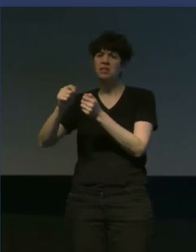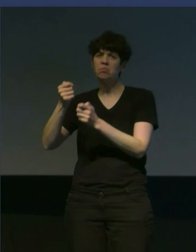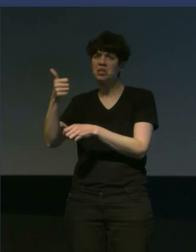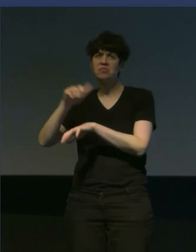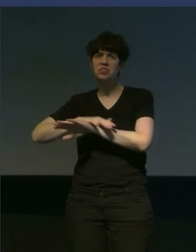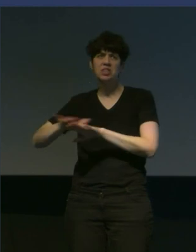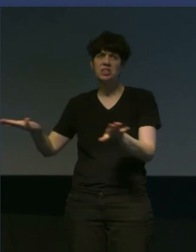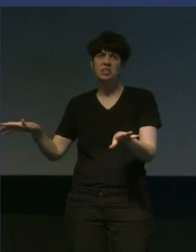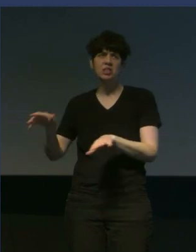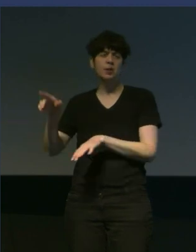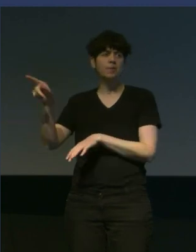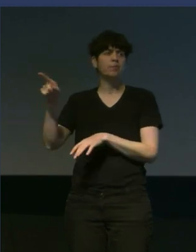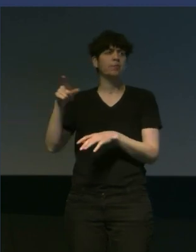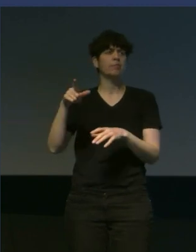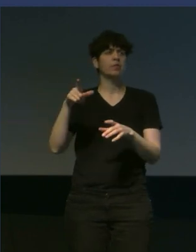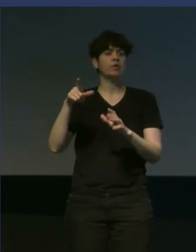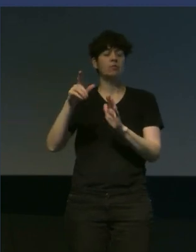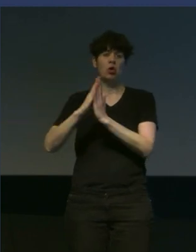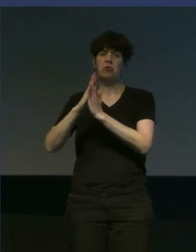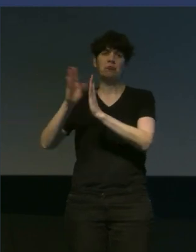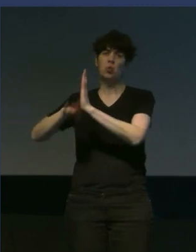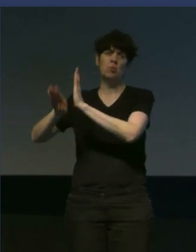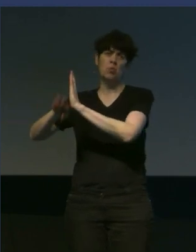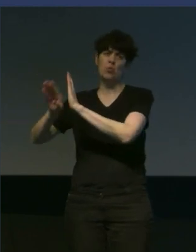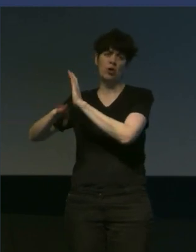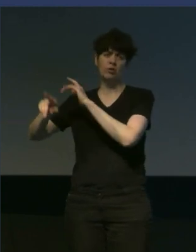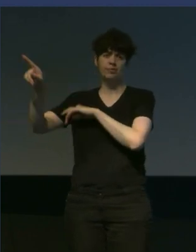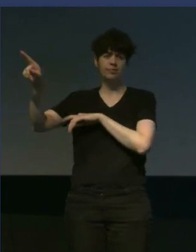Et beaucoup moins de livres, en tout cas.